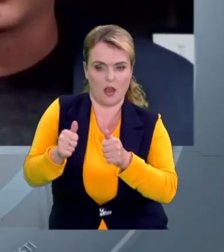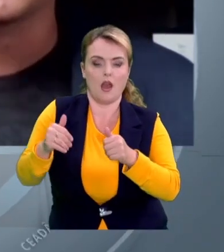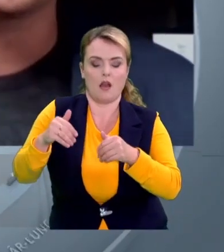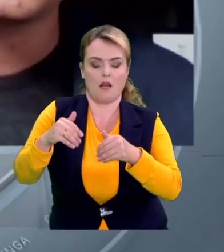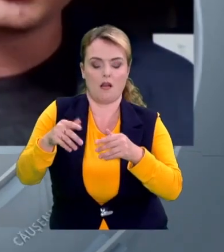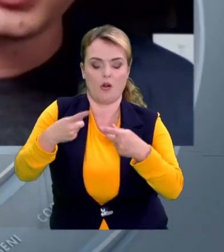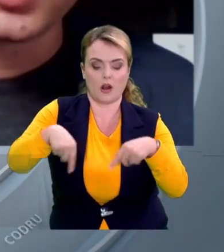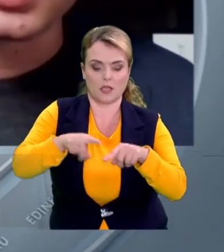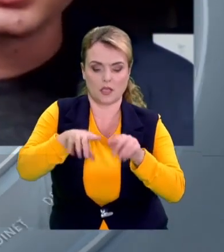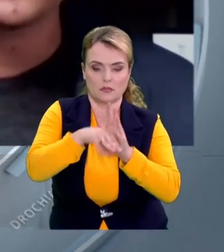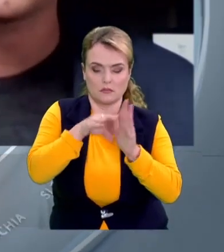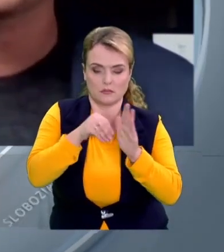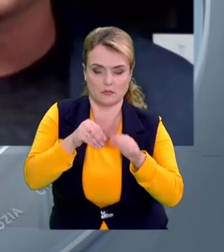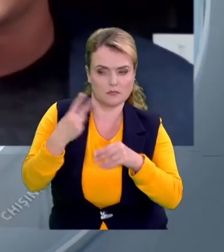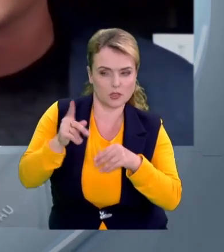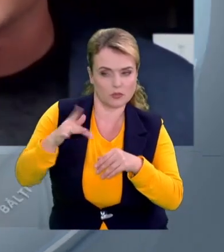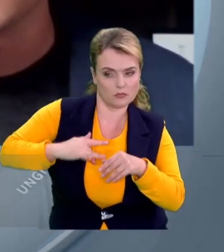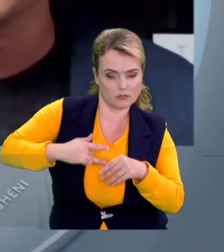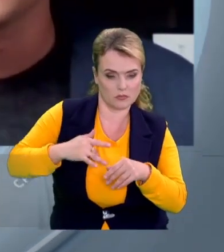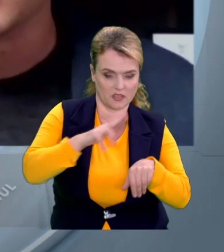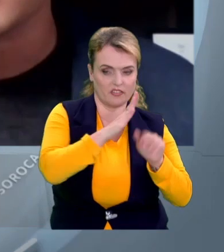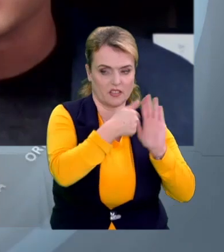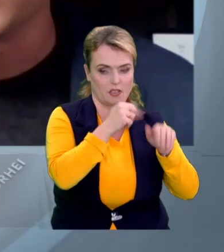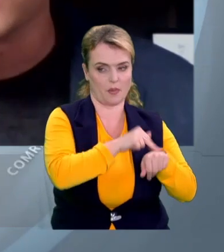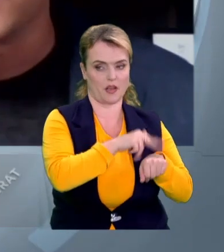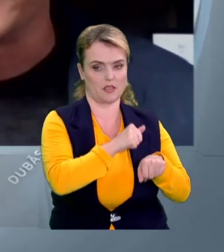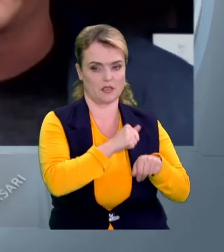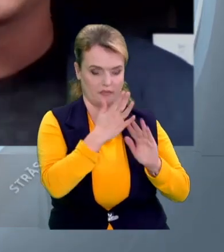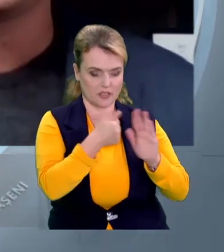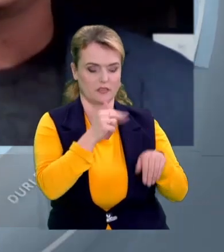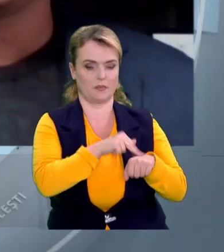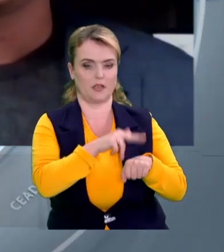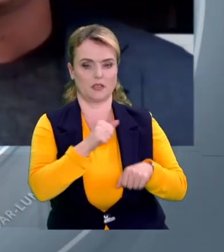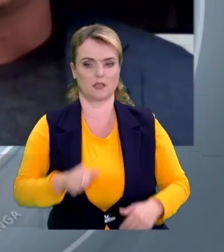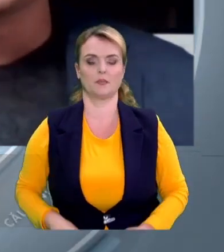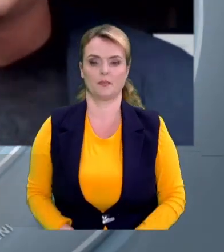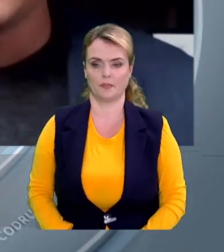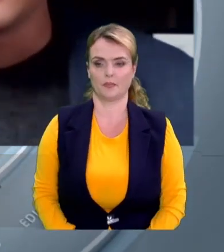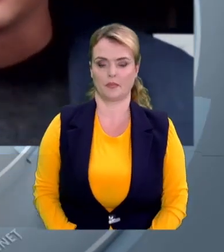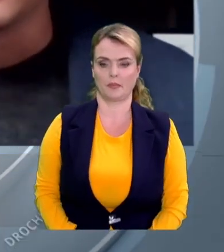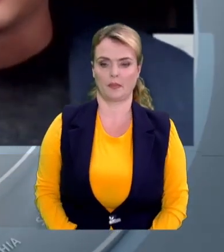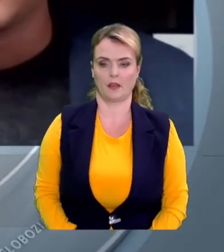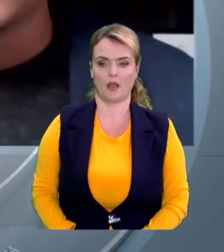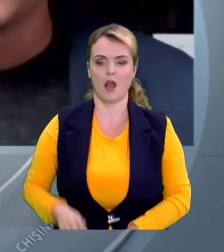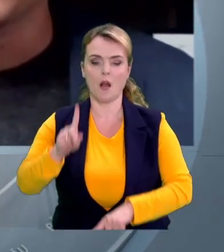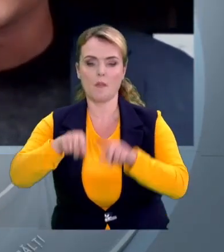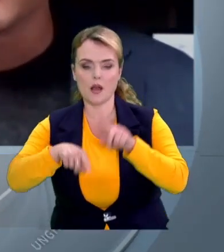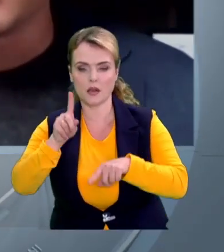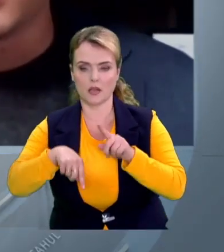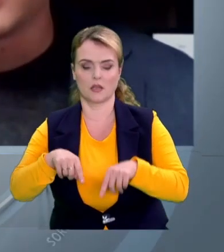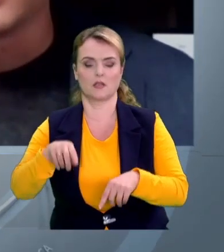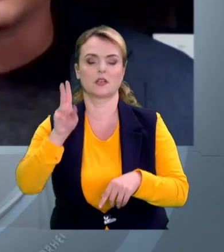în pericol atât pe dumneavoastră, cât și pe ceilalți de la secția de votare. Iar părinții care